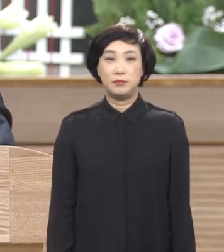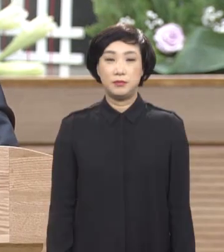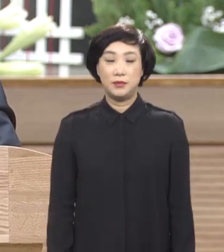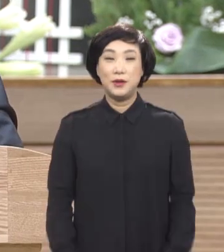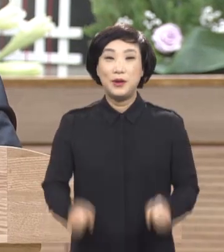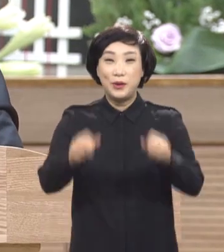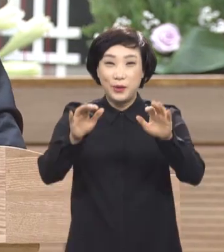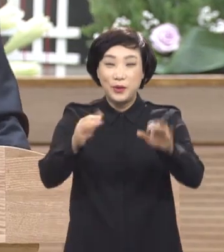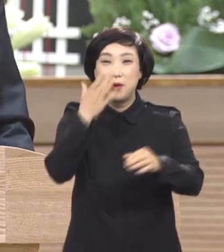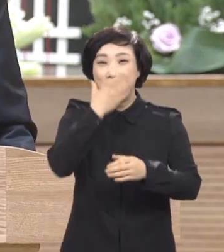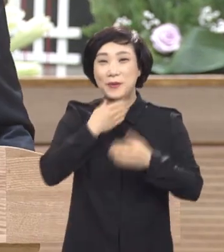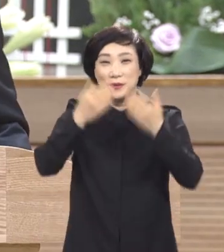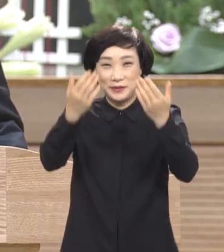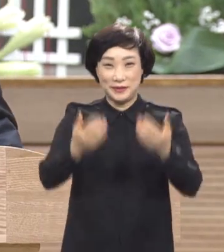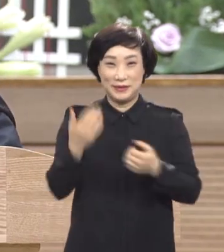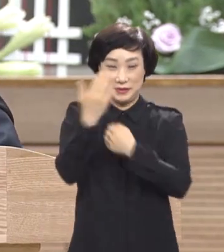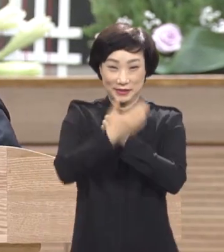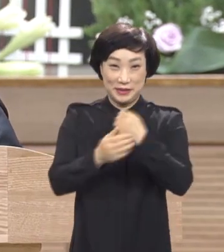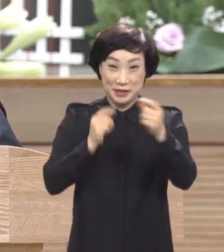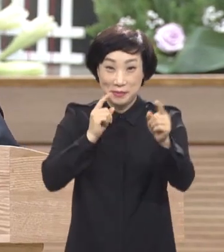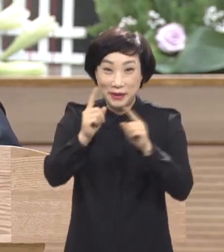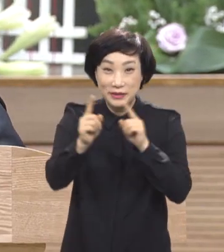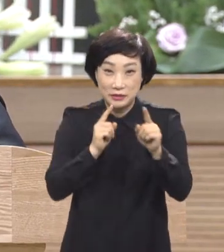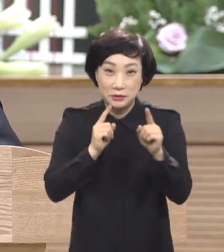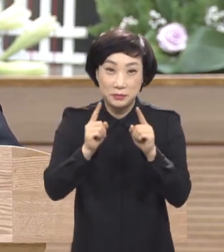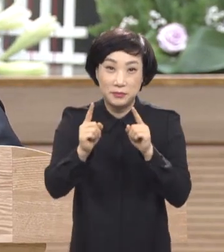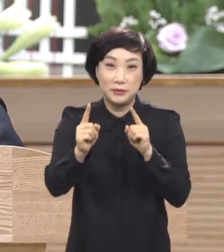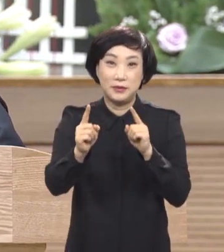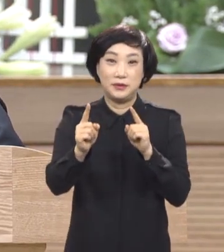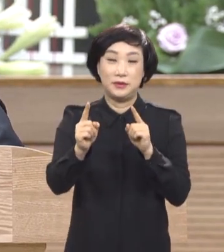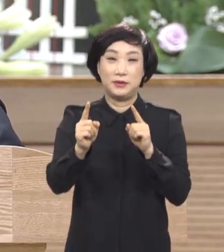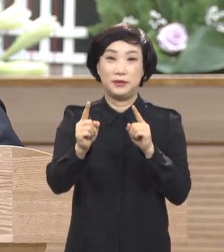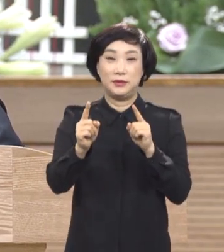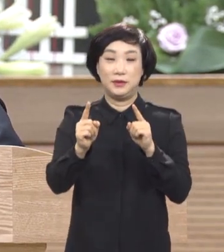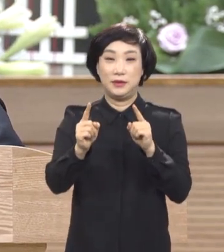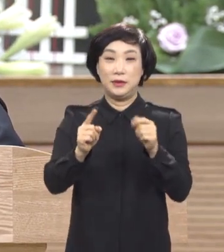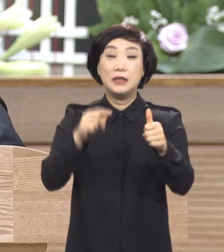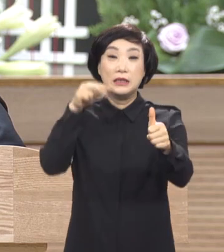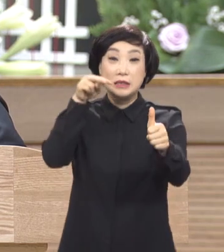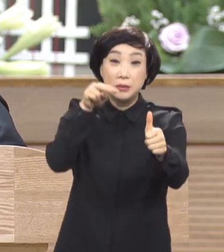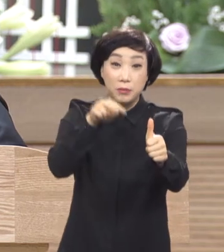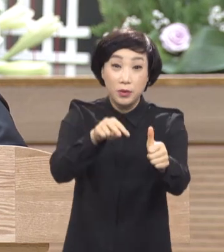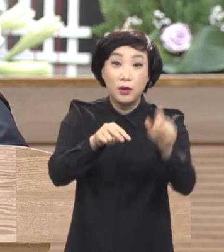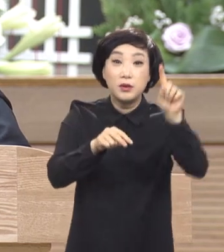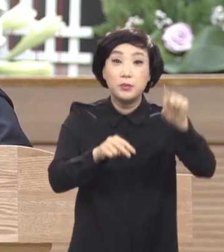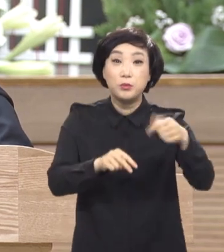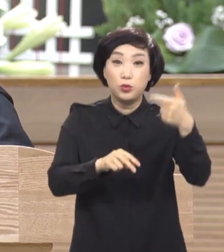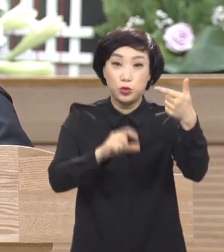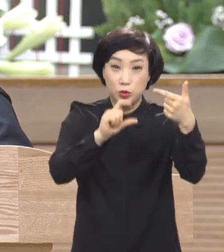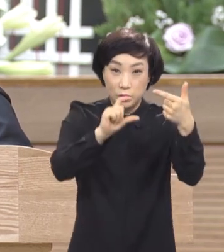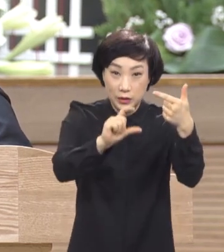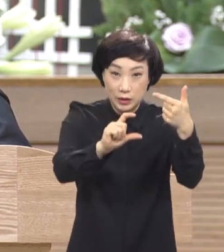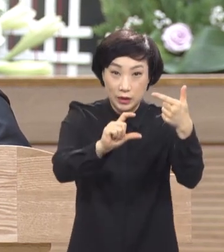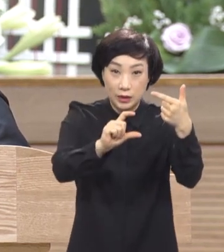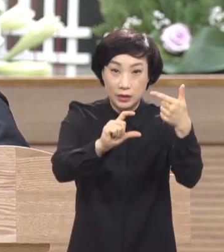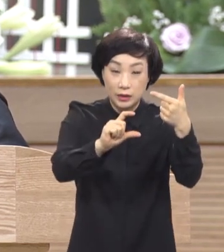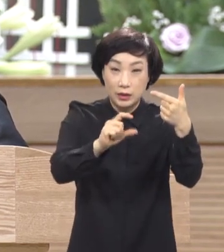축복하실 은혜의 말씀은 신명기 16장